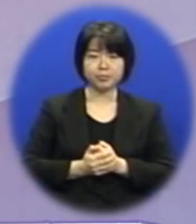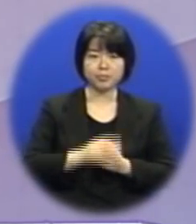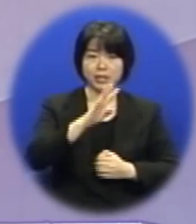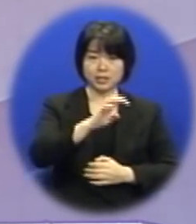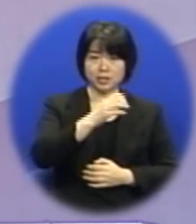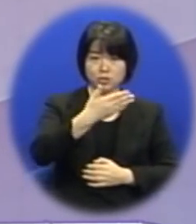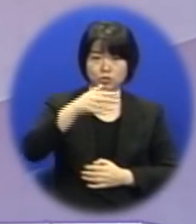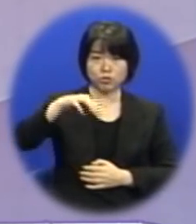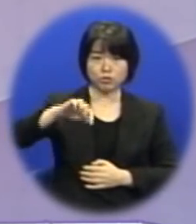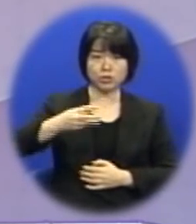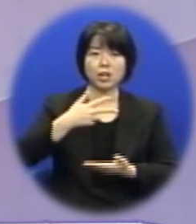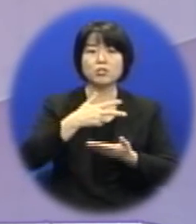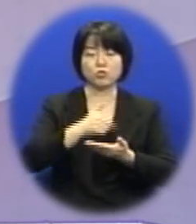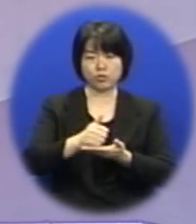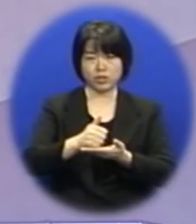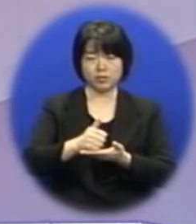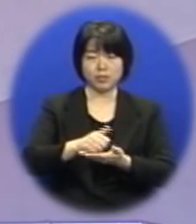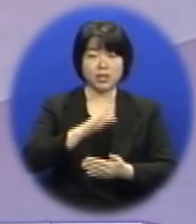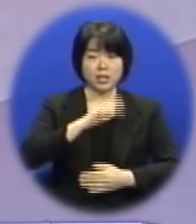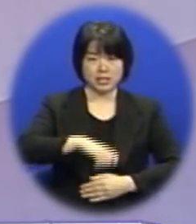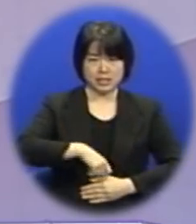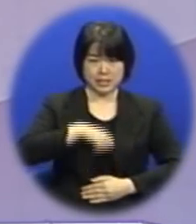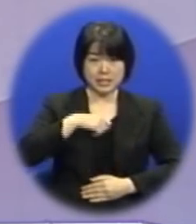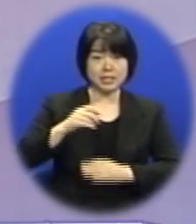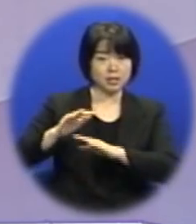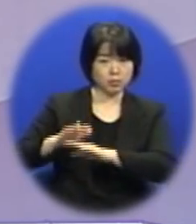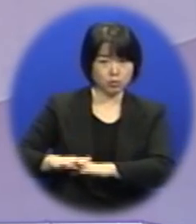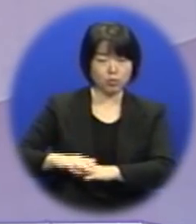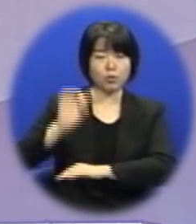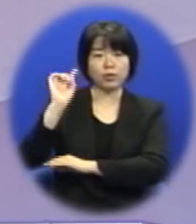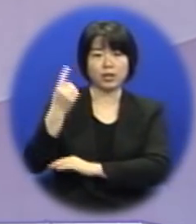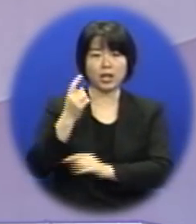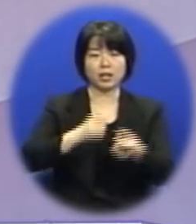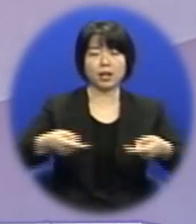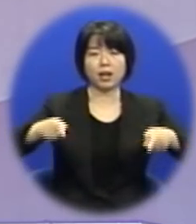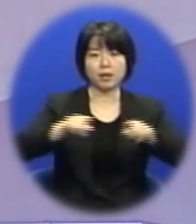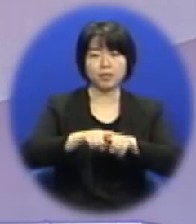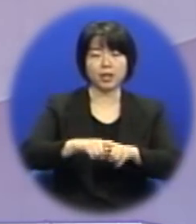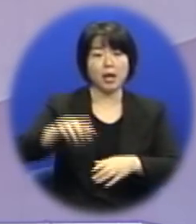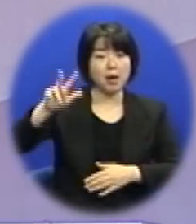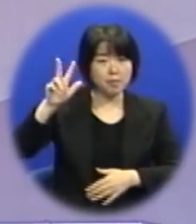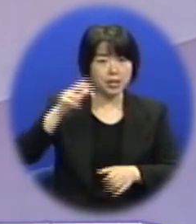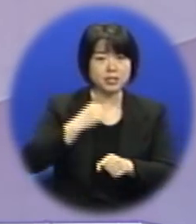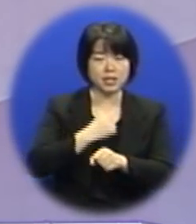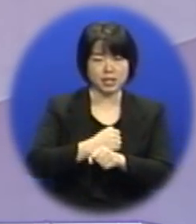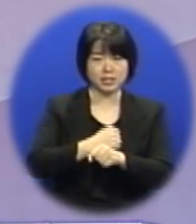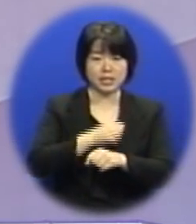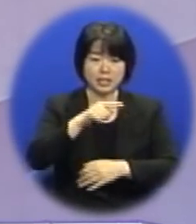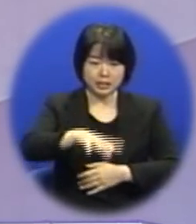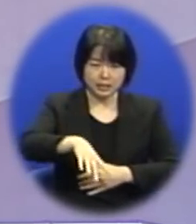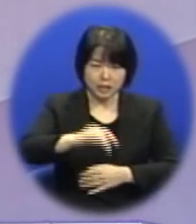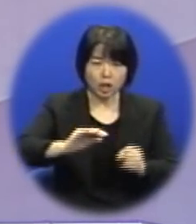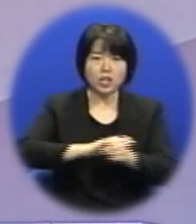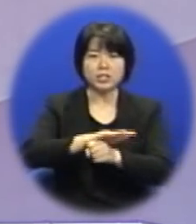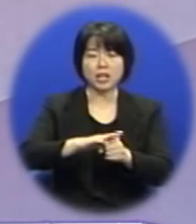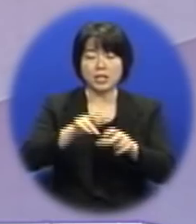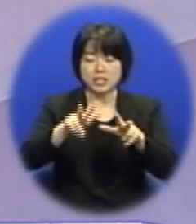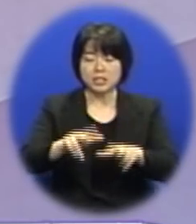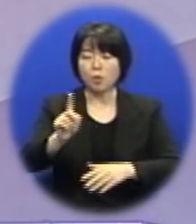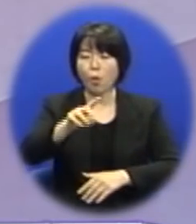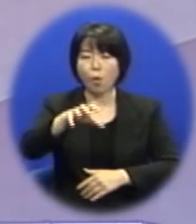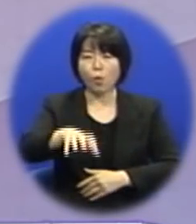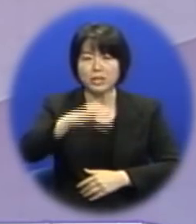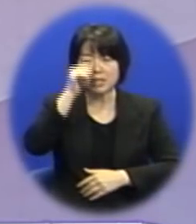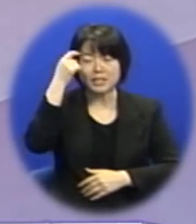49절에 주님, 주님의 신실하심을 두고 다윗과 더불어 맹세하신 그 첫사랑은 지금 어디 있습니까?